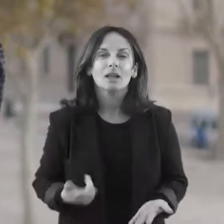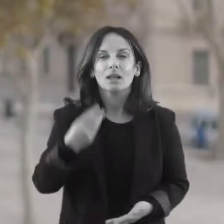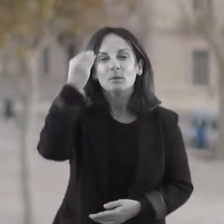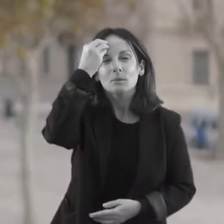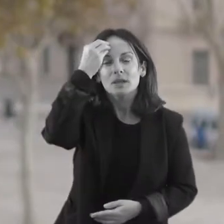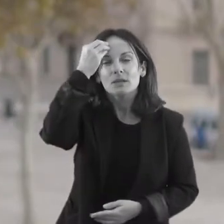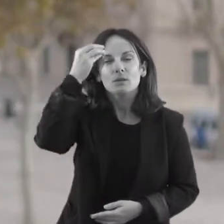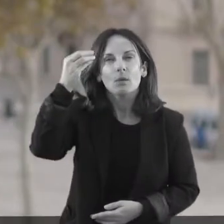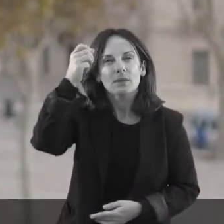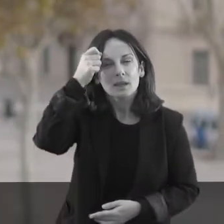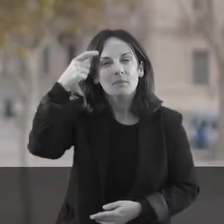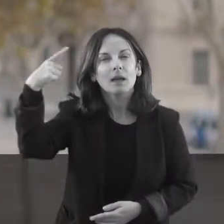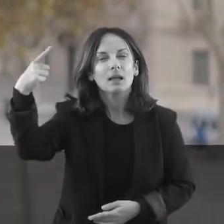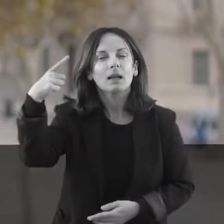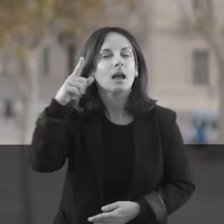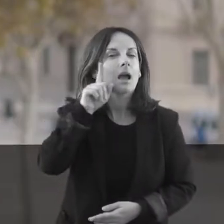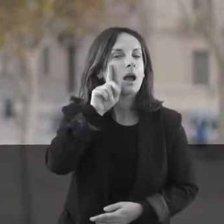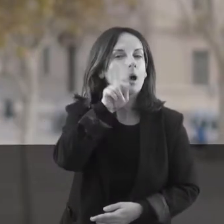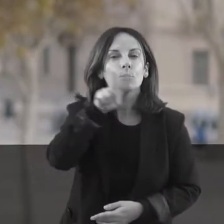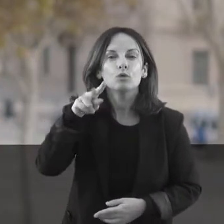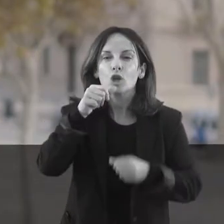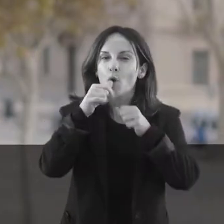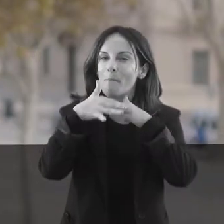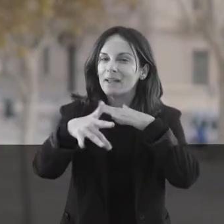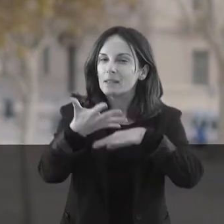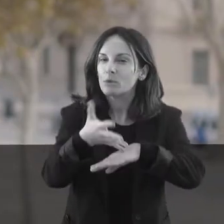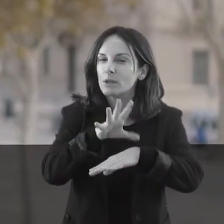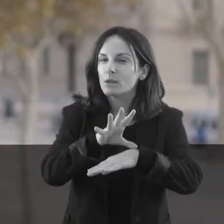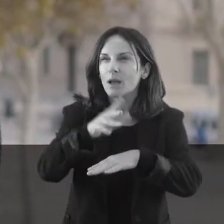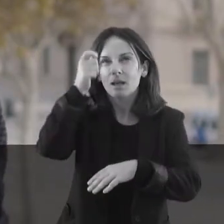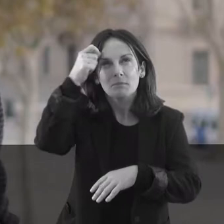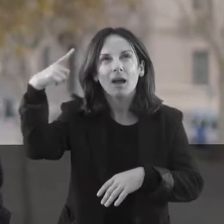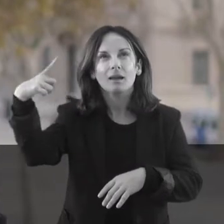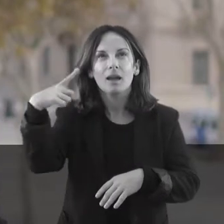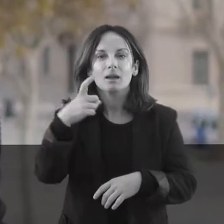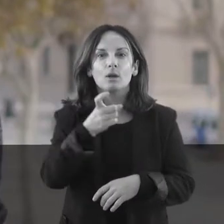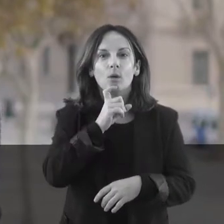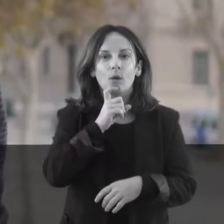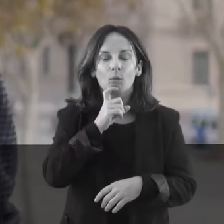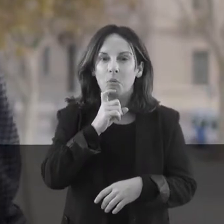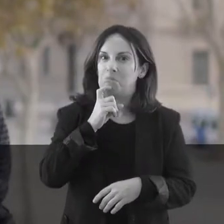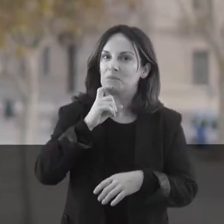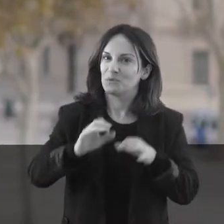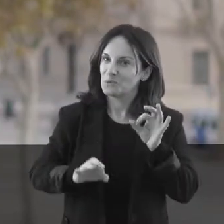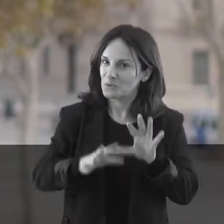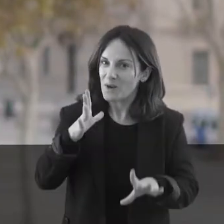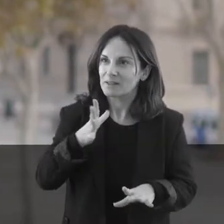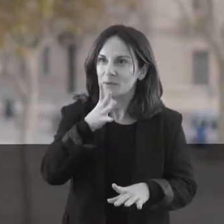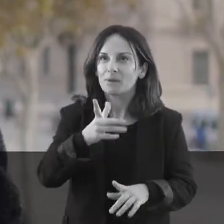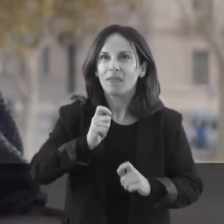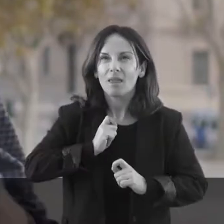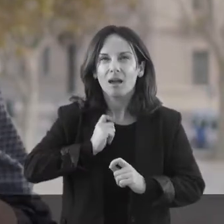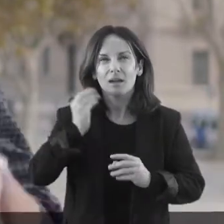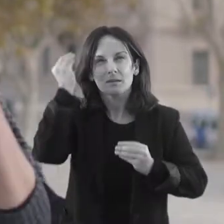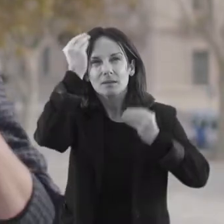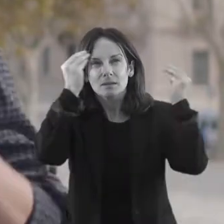Jo crec que imaginar com ha de ser un museu o com pot ser un museu marítim de Mallorca és una gran oportunitat per a tots i per a totes,